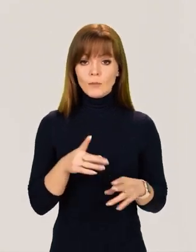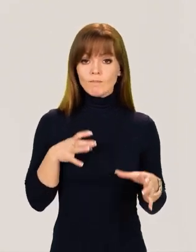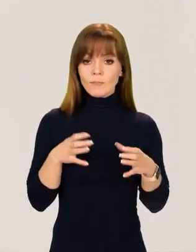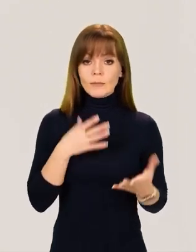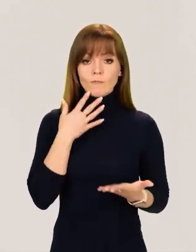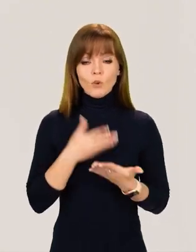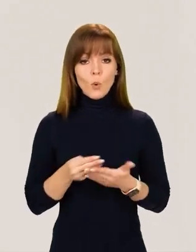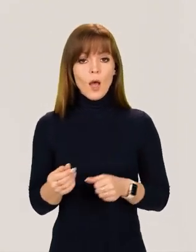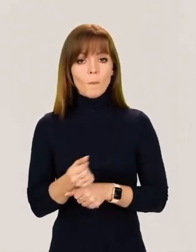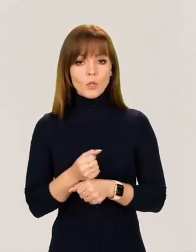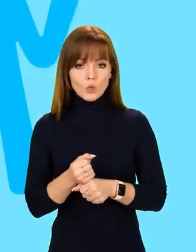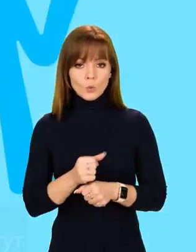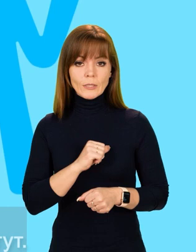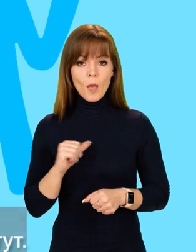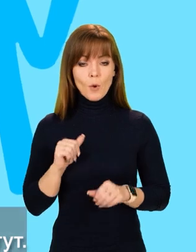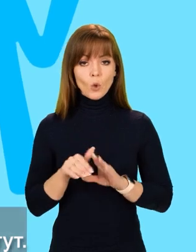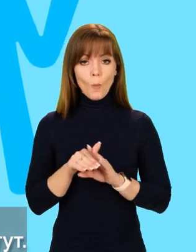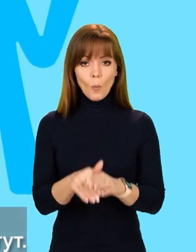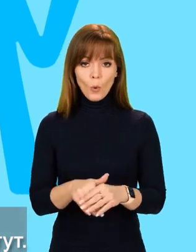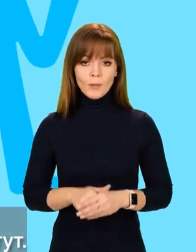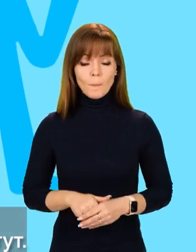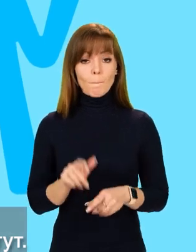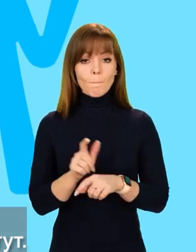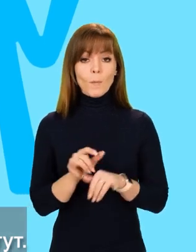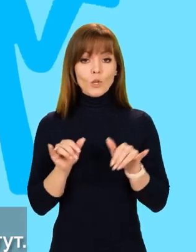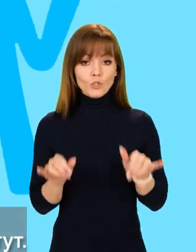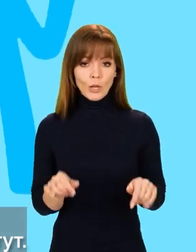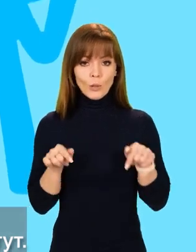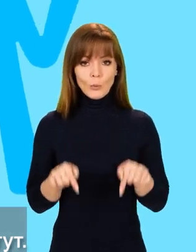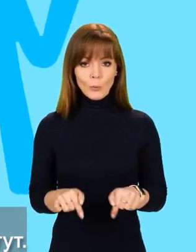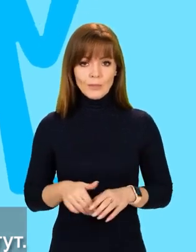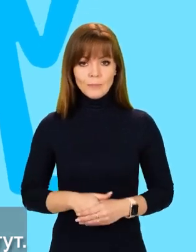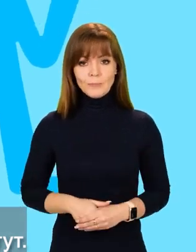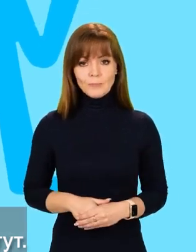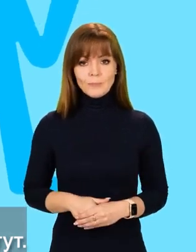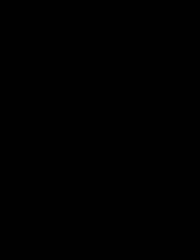Додай цю техніку в свою аптечку самодопомоги. Більше тут.